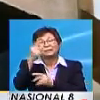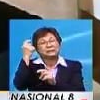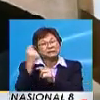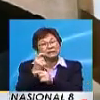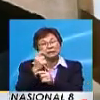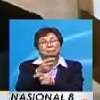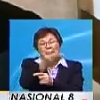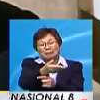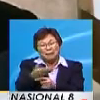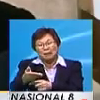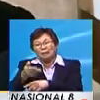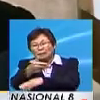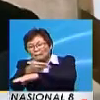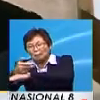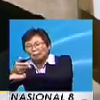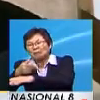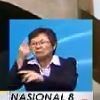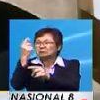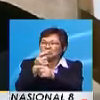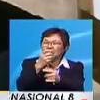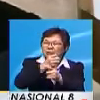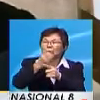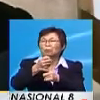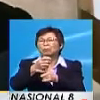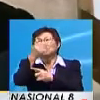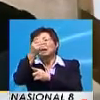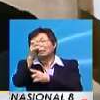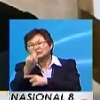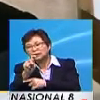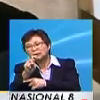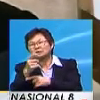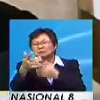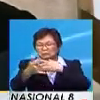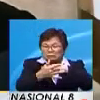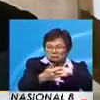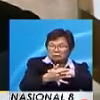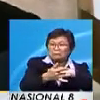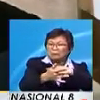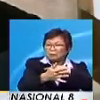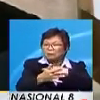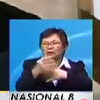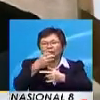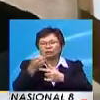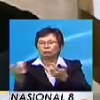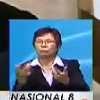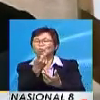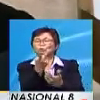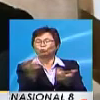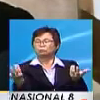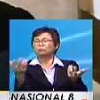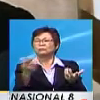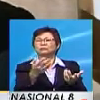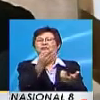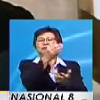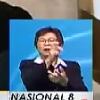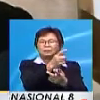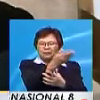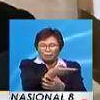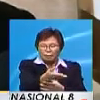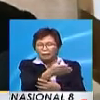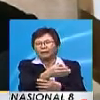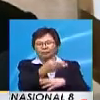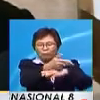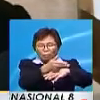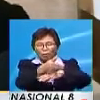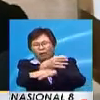aset-aset yang berbentuk teknologi ataupun kombinasi kedua-duanya dan